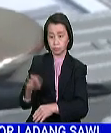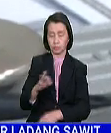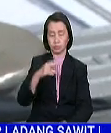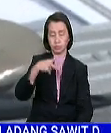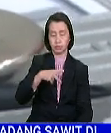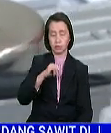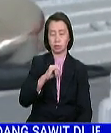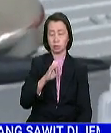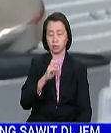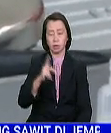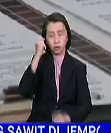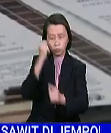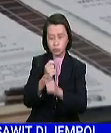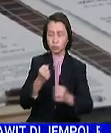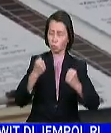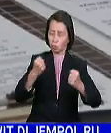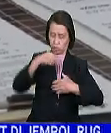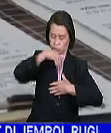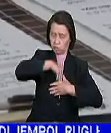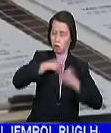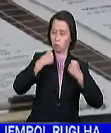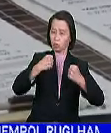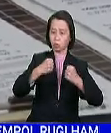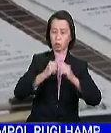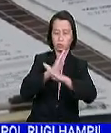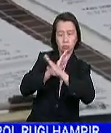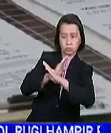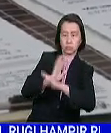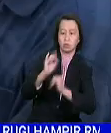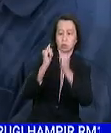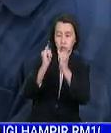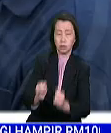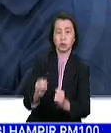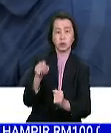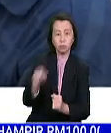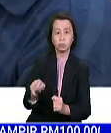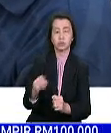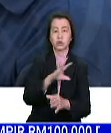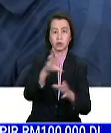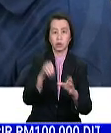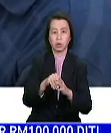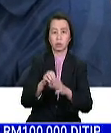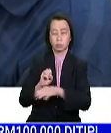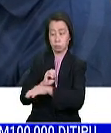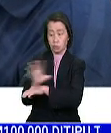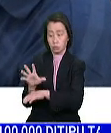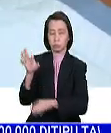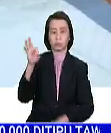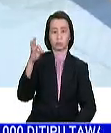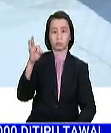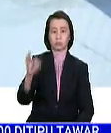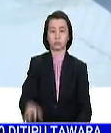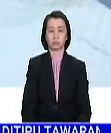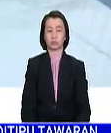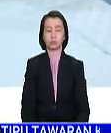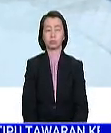kebangsaan bertujuan menguatkan imuniti dan tahap perlindungan individu terlibat terhadap COVID-19.